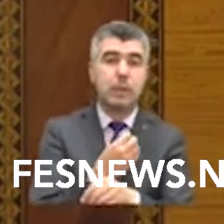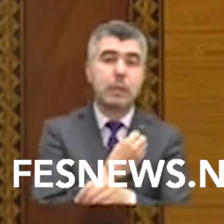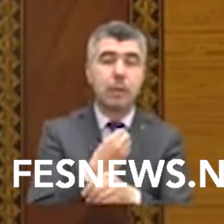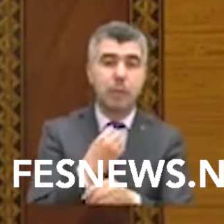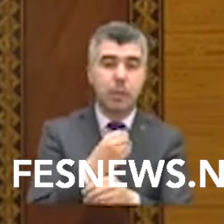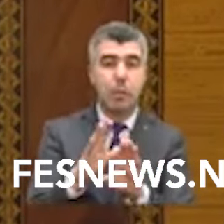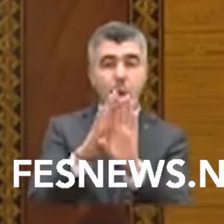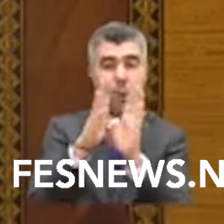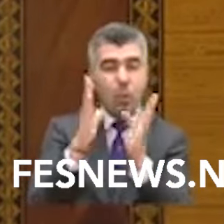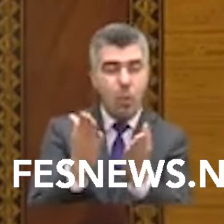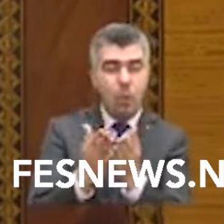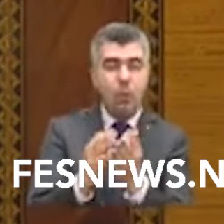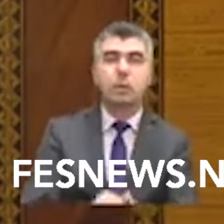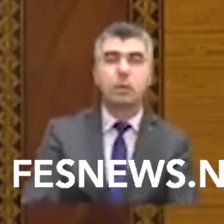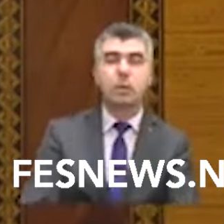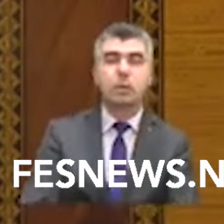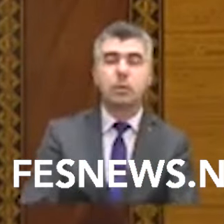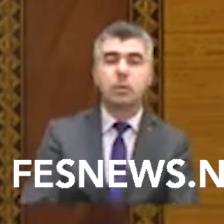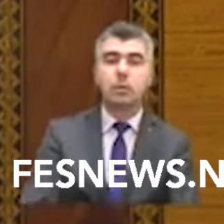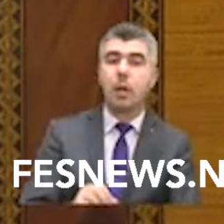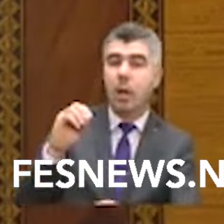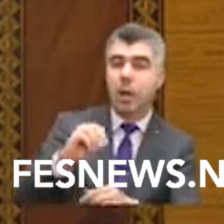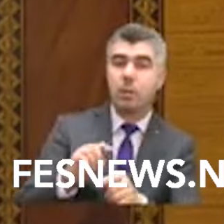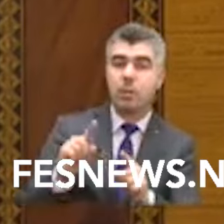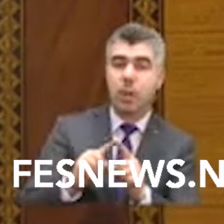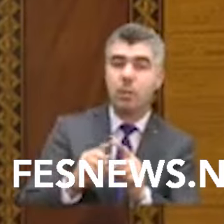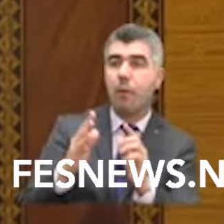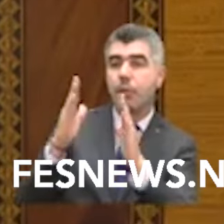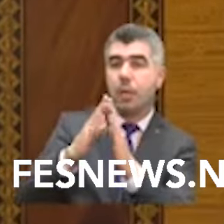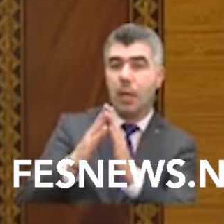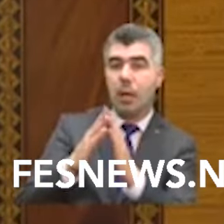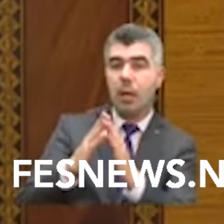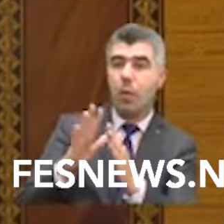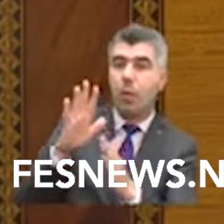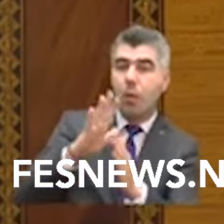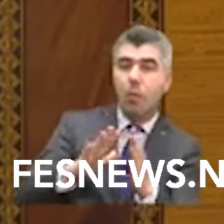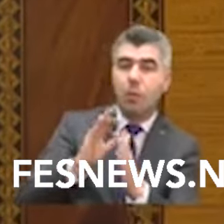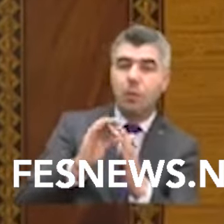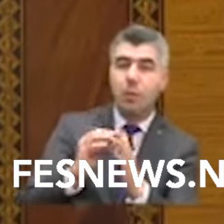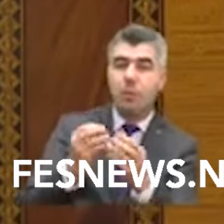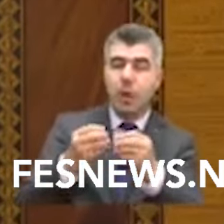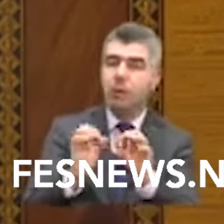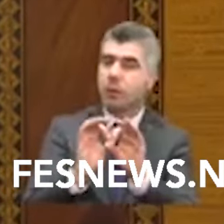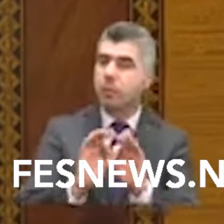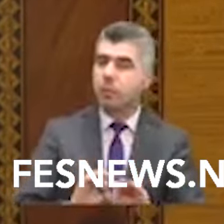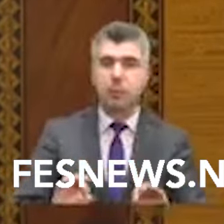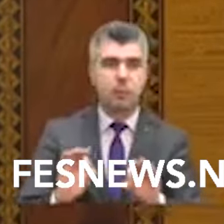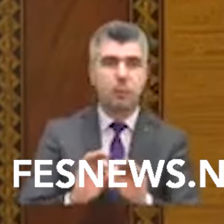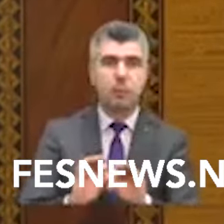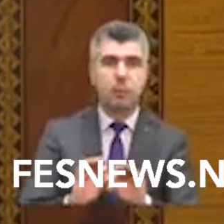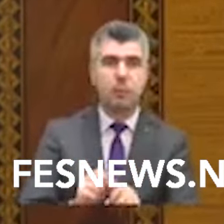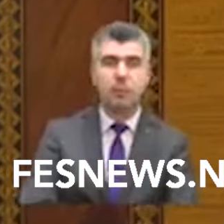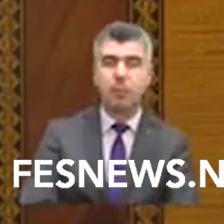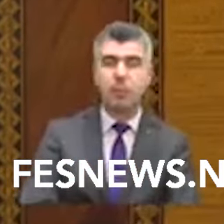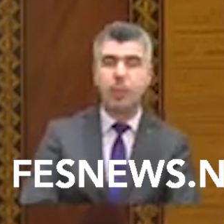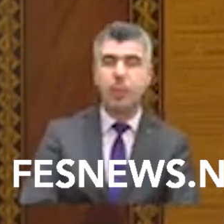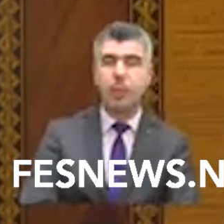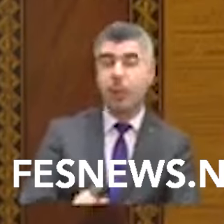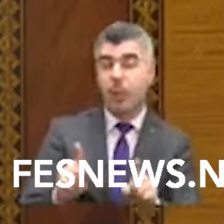الصحية للجميع ونسمحوا في السكن اللائق لجميع المغاربة كذلك. وبالتالي من خلال